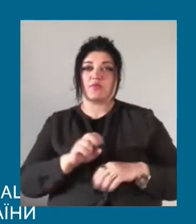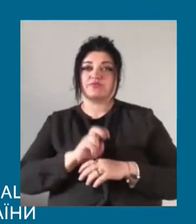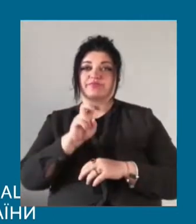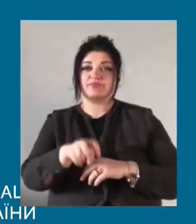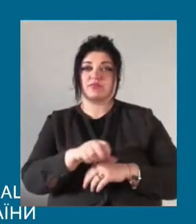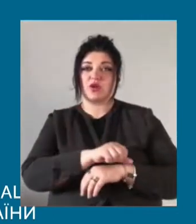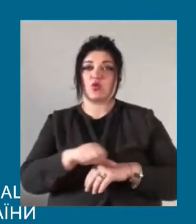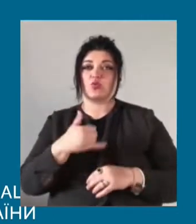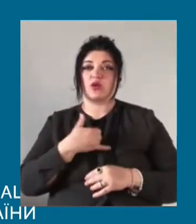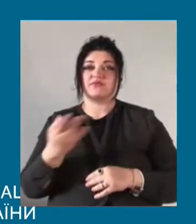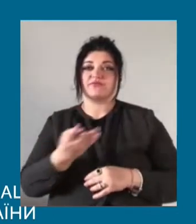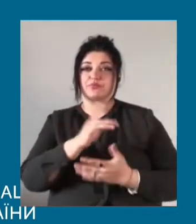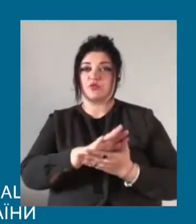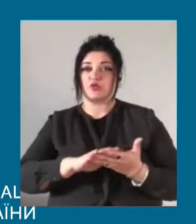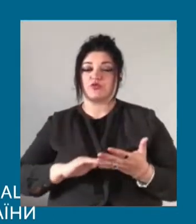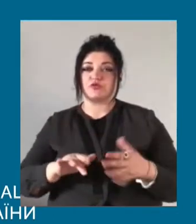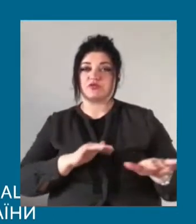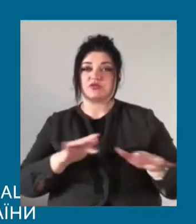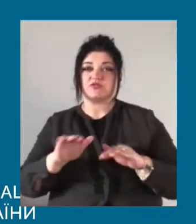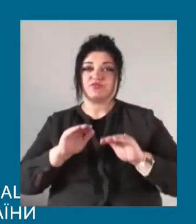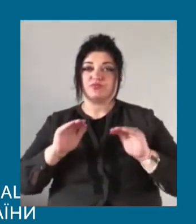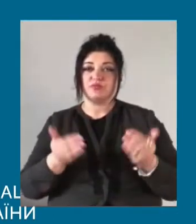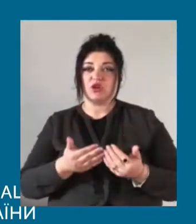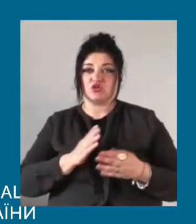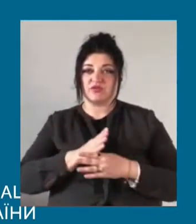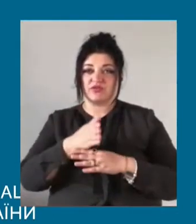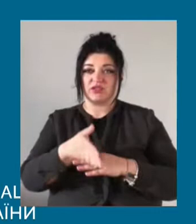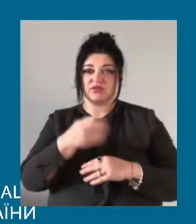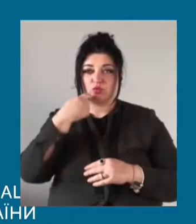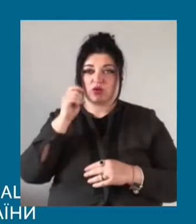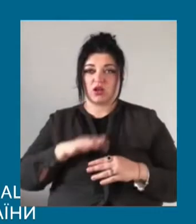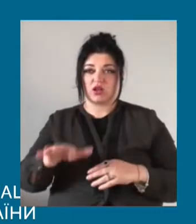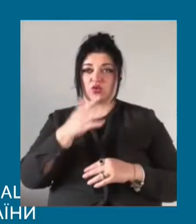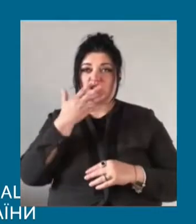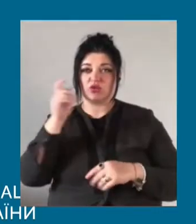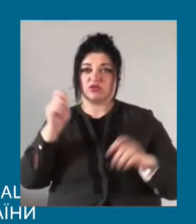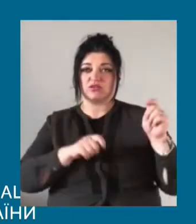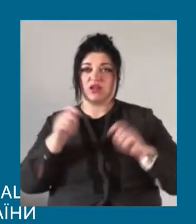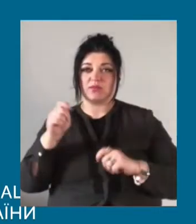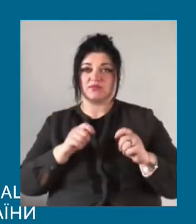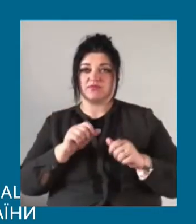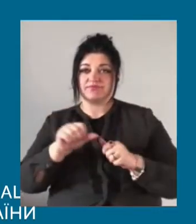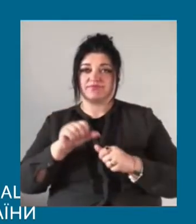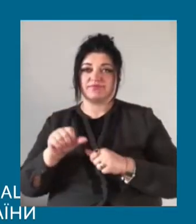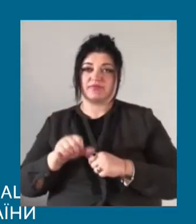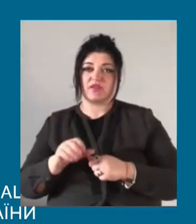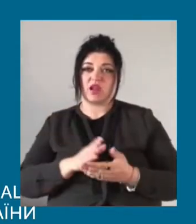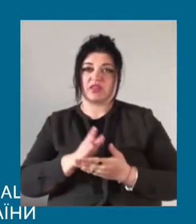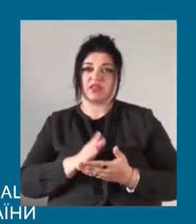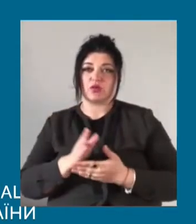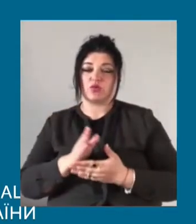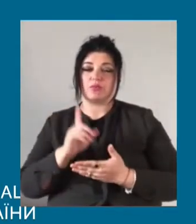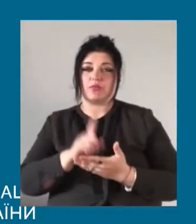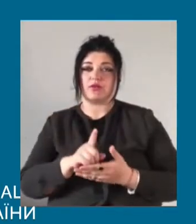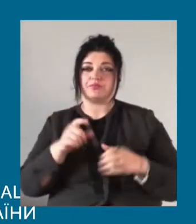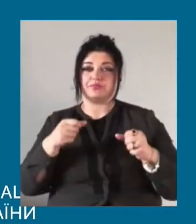продовжують діяти обмеження на в'їзд в Україну іноземців, крім визначених категорій, які там є, мають право перебування